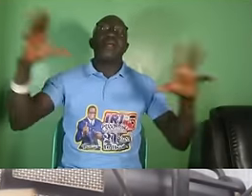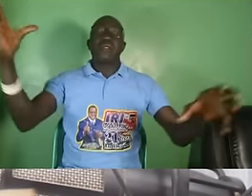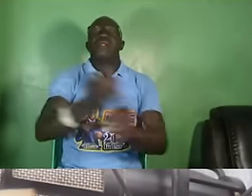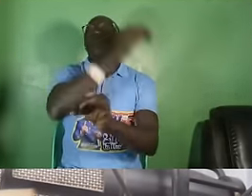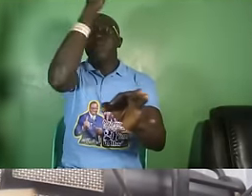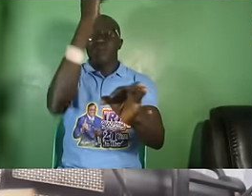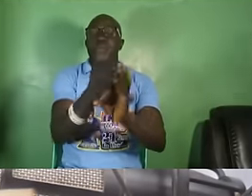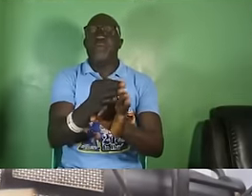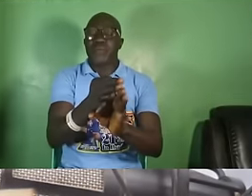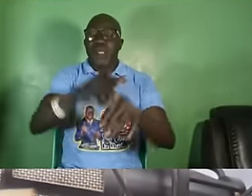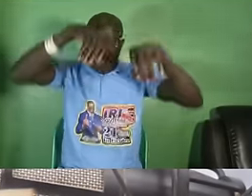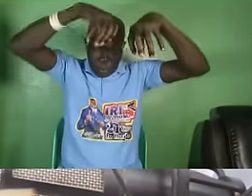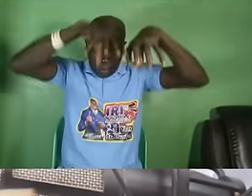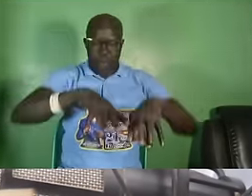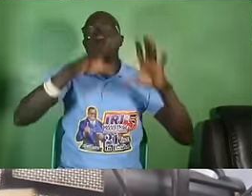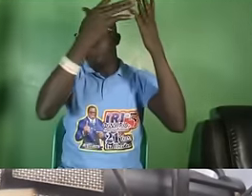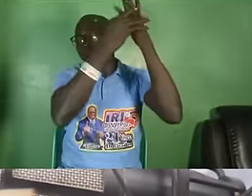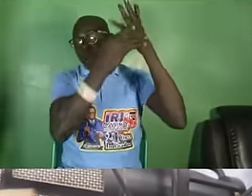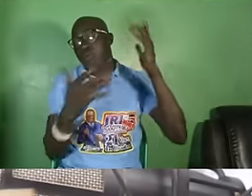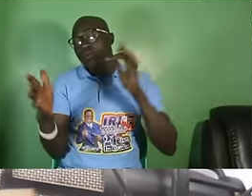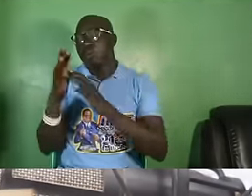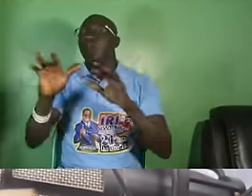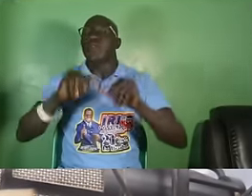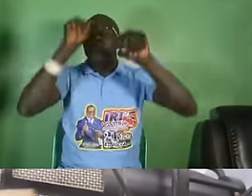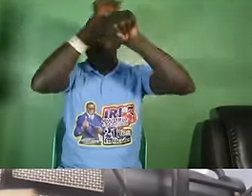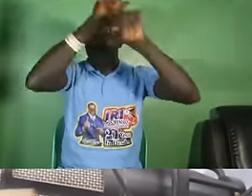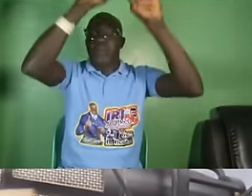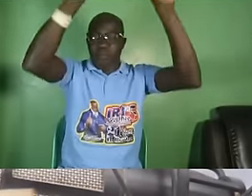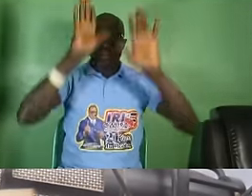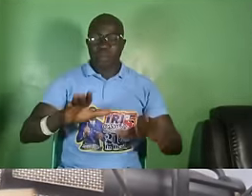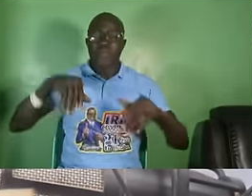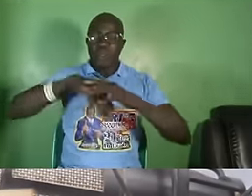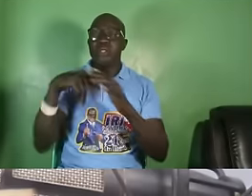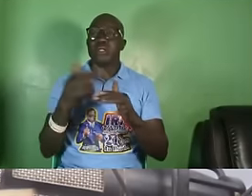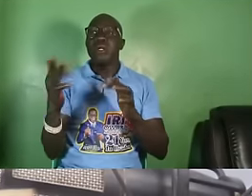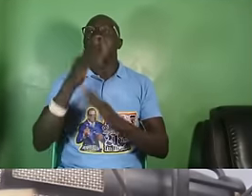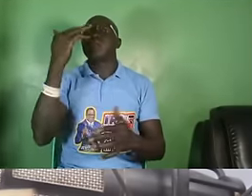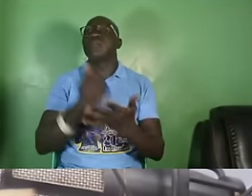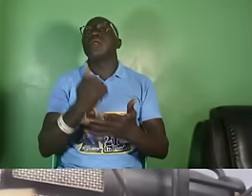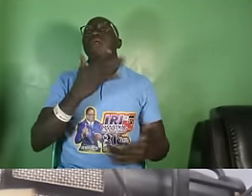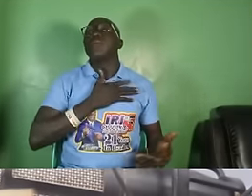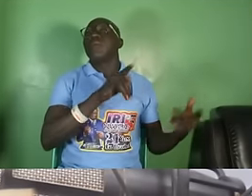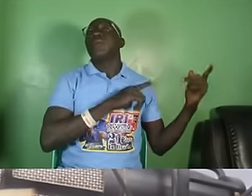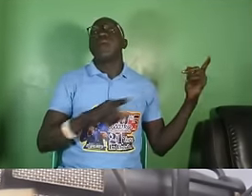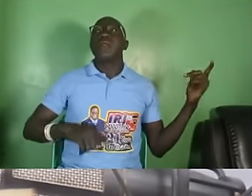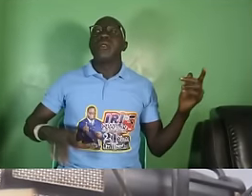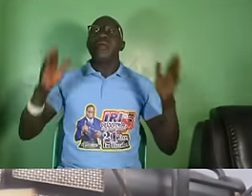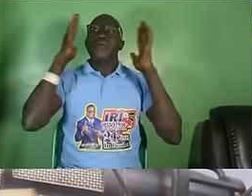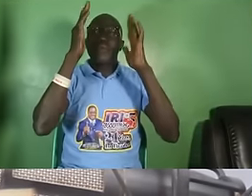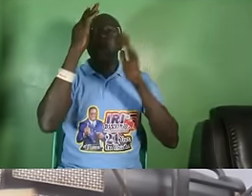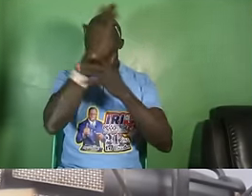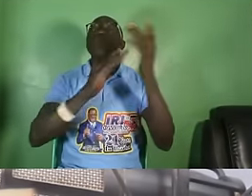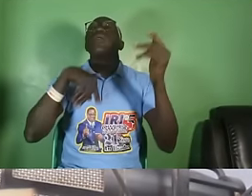bàbá rẹ mo ní pẹlú ọba jẹ ti yóò sì ṣe agbára yẹsù olúwa wa kojú sí